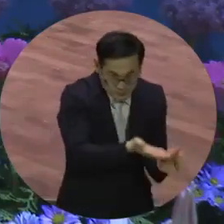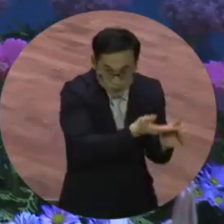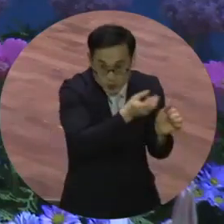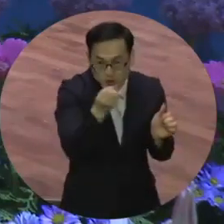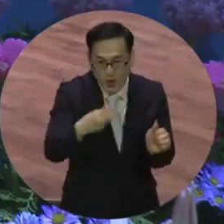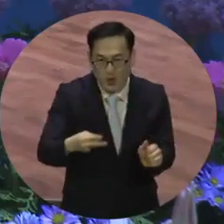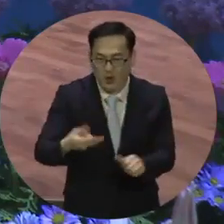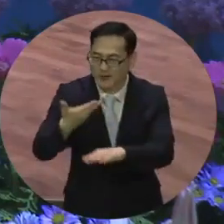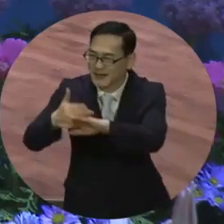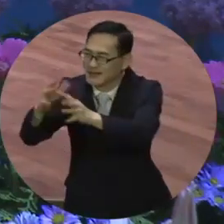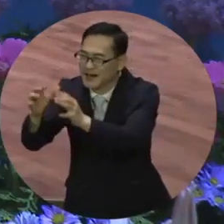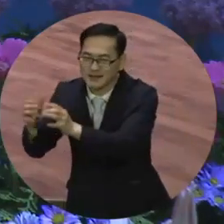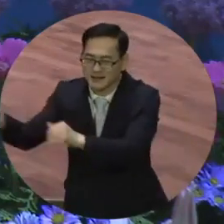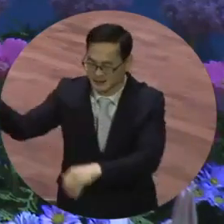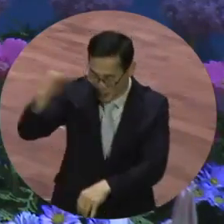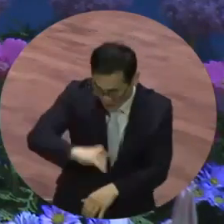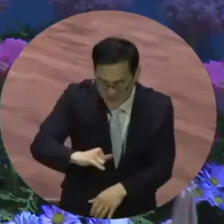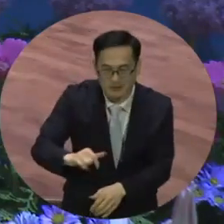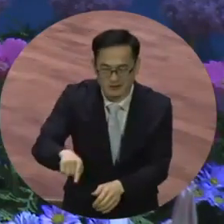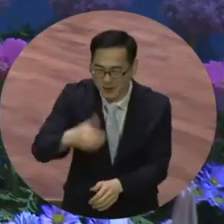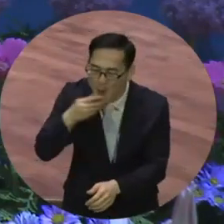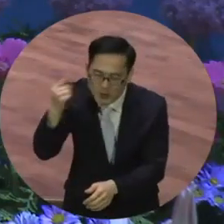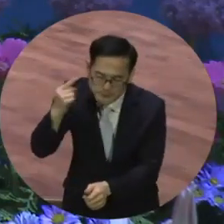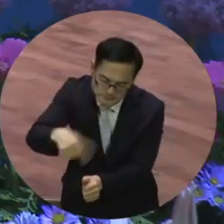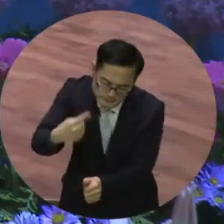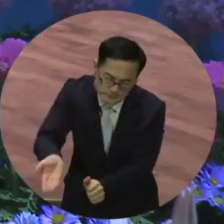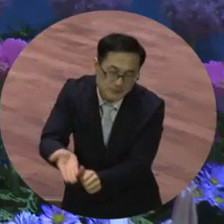제자를 세우는 발판이 되어야 된다.